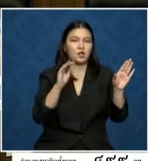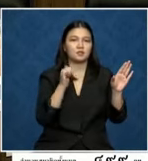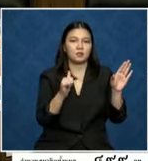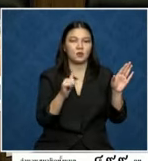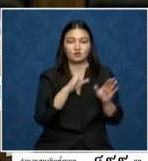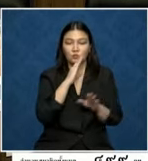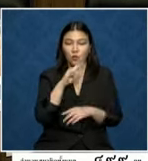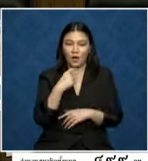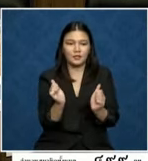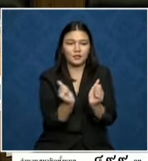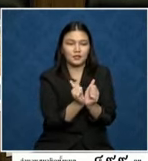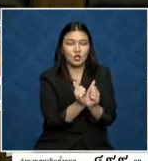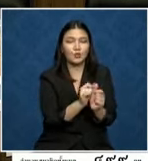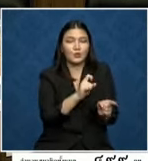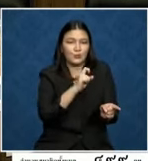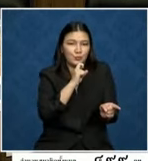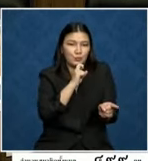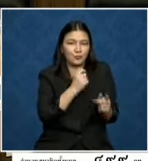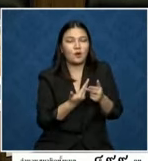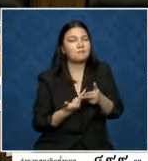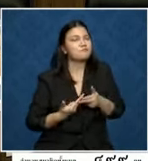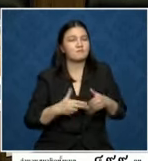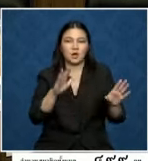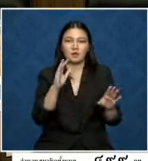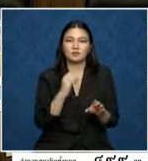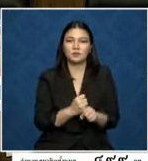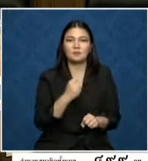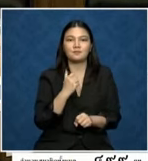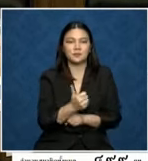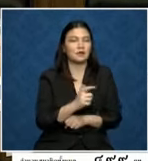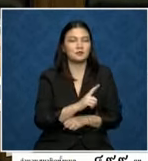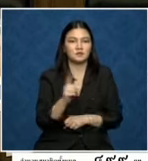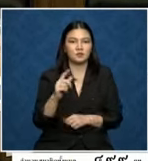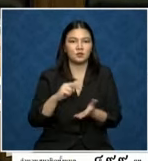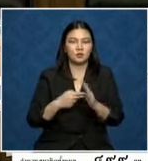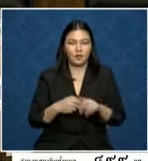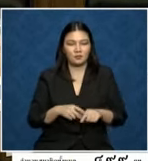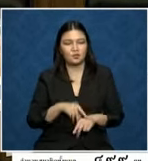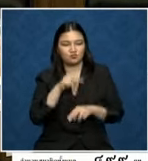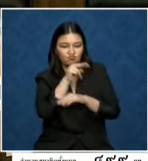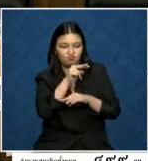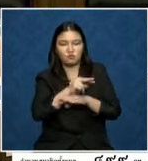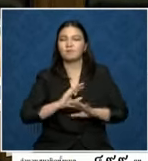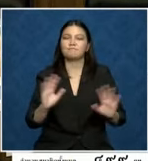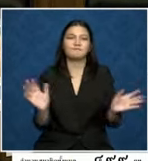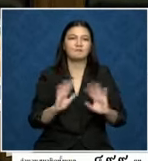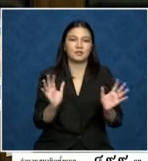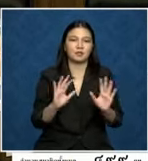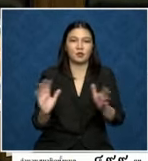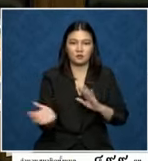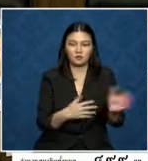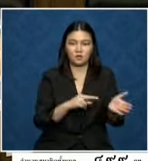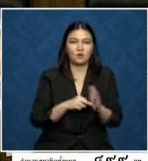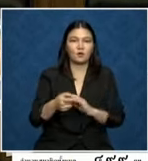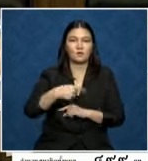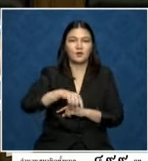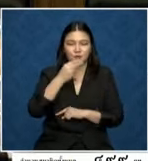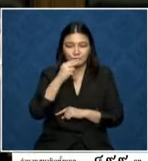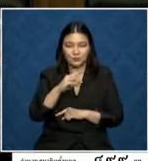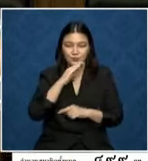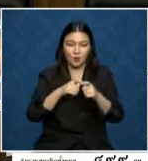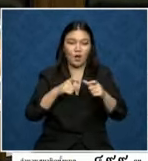ตัวผู้ต้องหาจำคุกจากฐานความผิดนี้เพิกถอนคำสั่งคุมประพฤติส่วนมูลหนี้ตามคดีแพ่งยังคงคุ้มคร